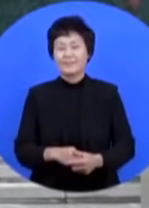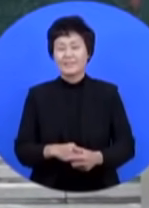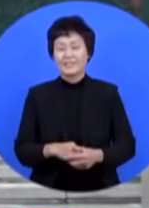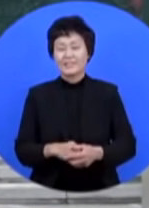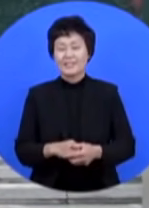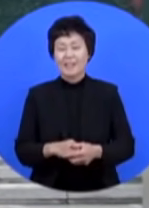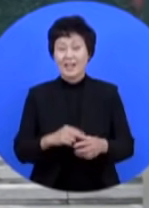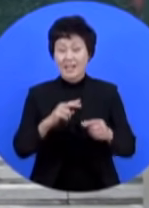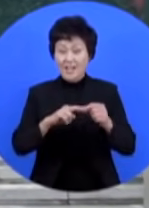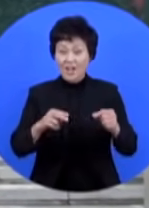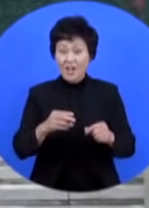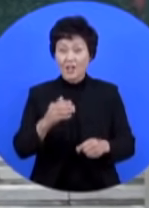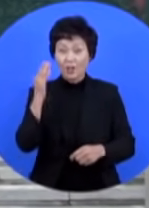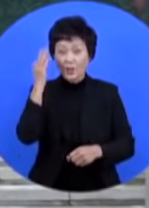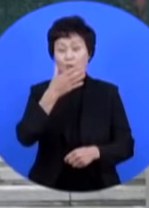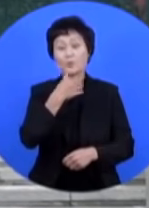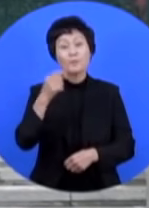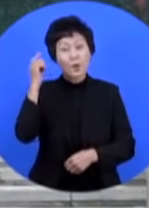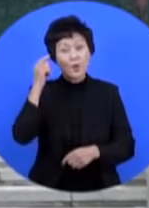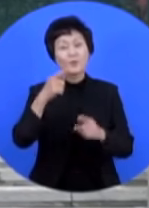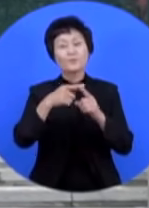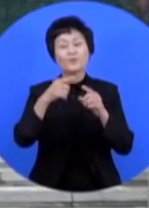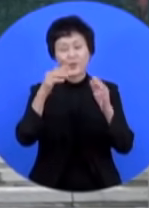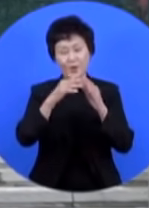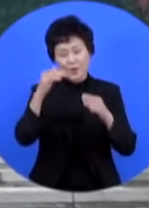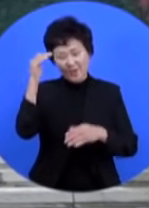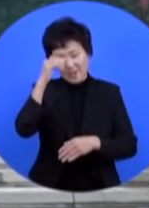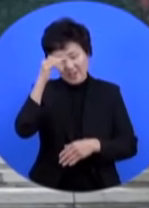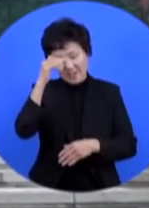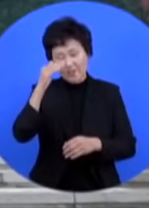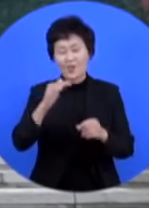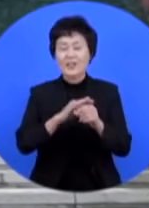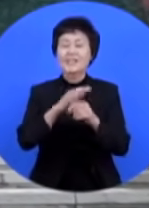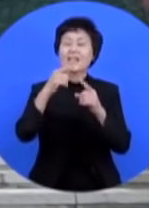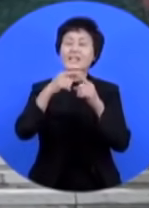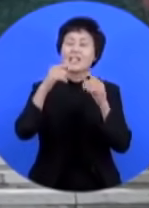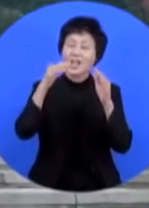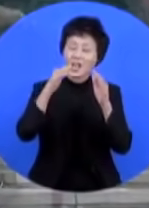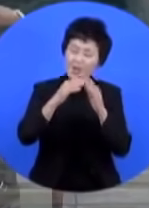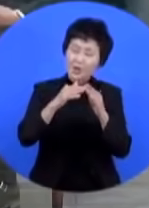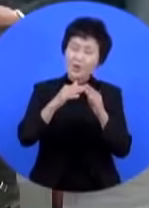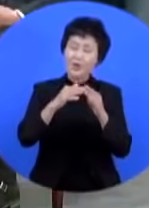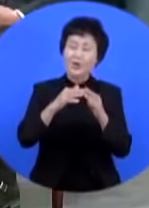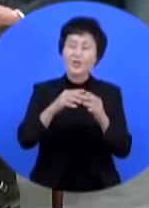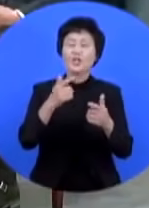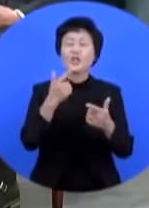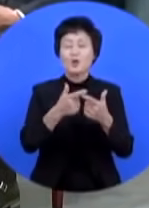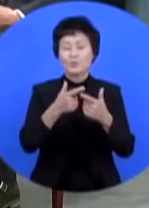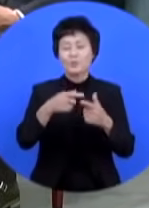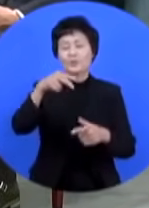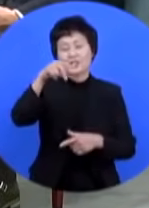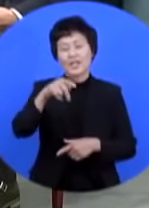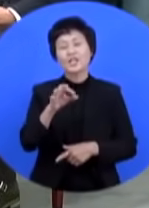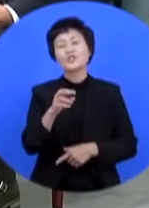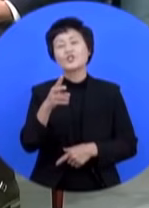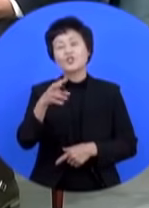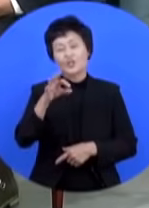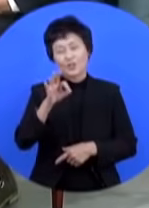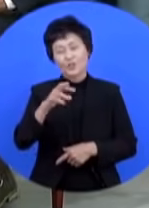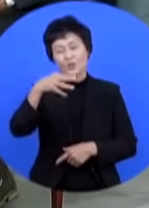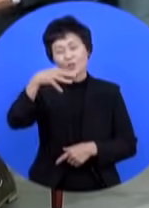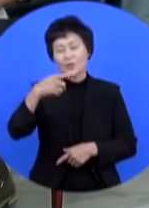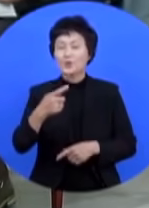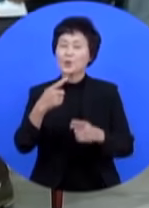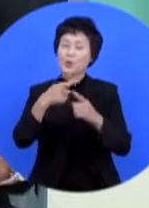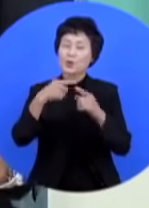여의도 순복음교회 예, 여의도 순복음교회도 뭐 가고요. 뭐 사실 사랑의 교회도 가고 수영로 교회도 가고 교회들을 많이 탐방했습니다. 그런데 이렇게